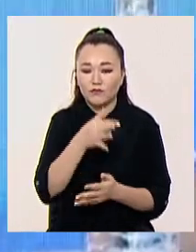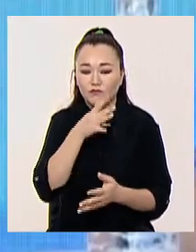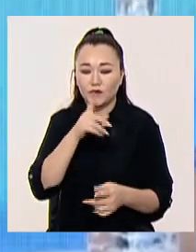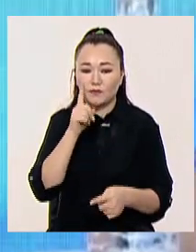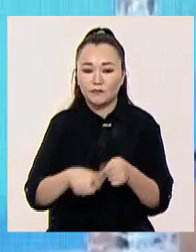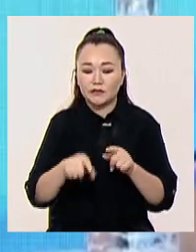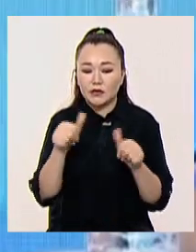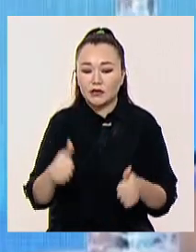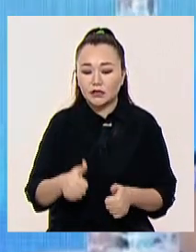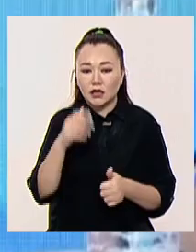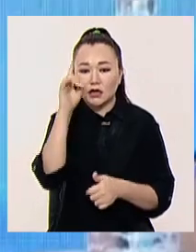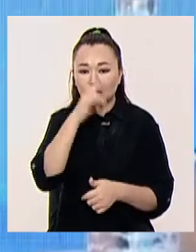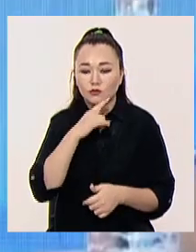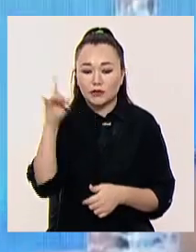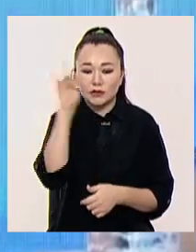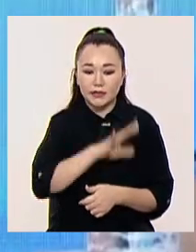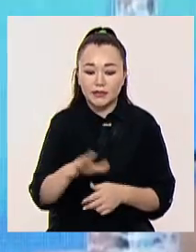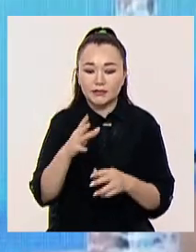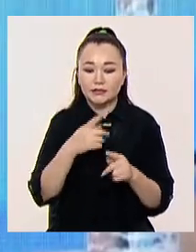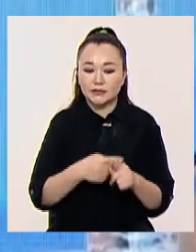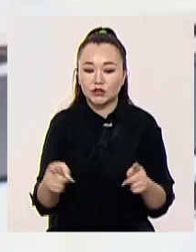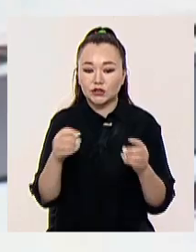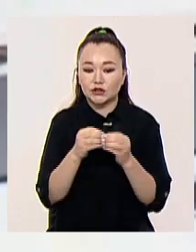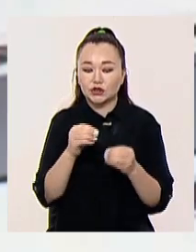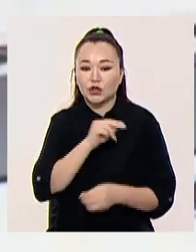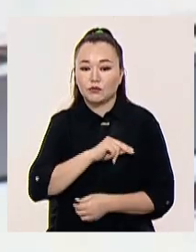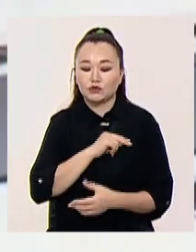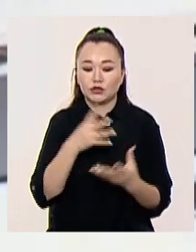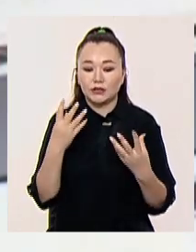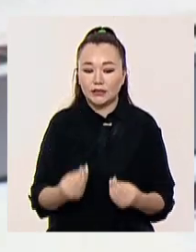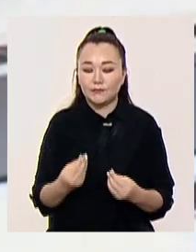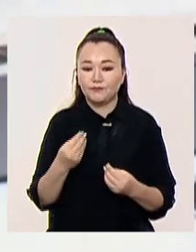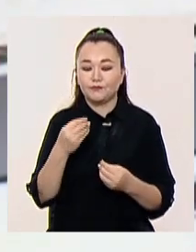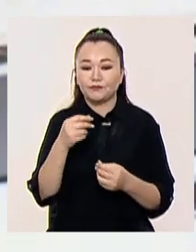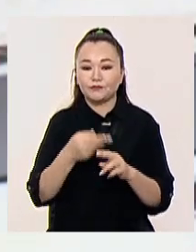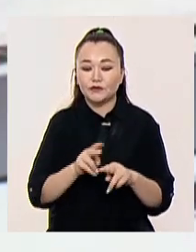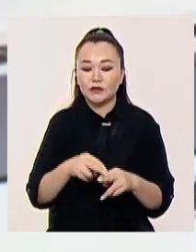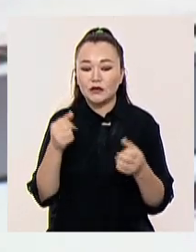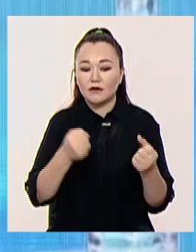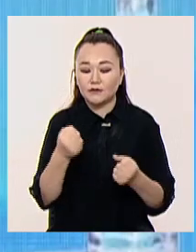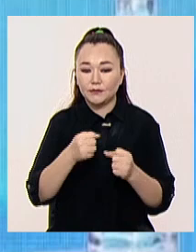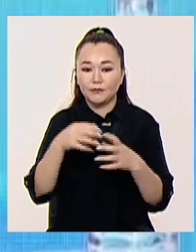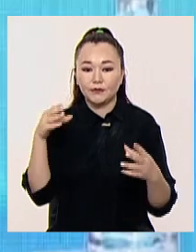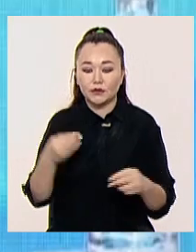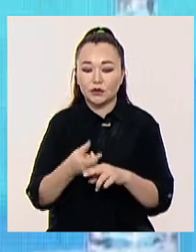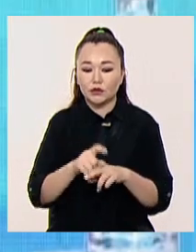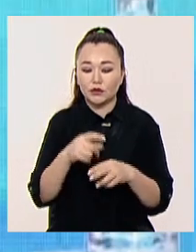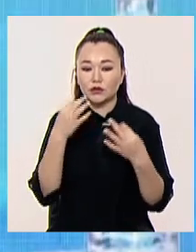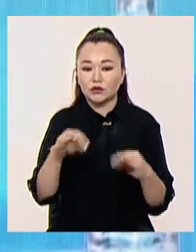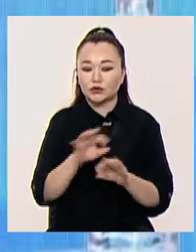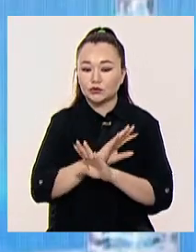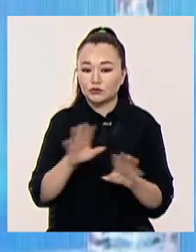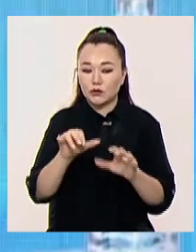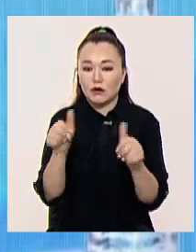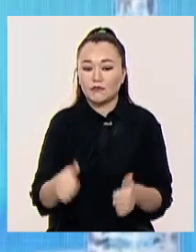регистрации в Республике Казахстан, то есть в течение 10 рабочих дней. Те автомобили, которые не пройдут легализацию,